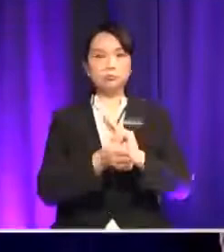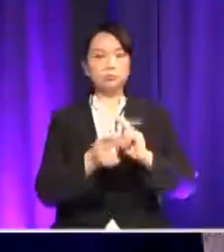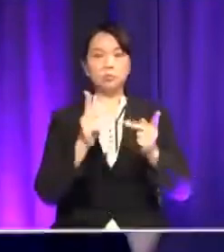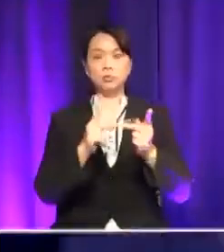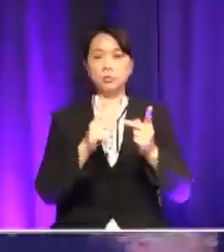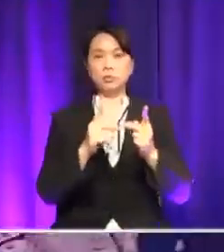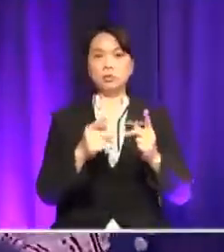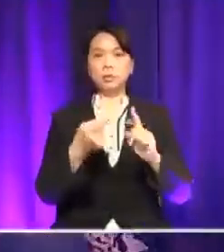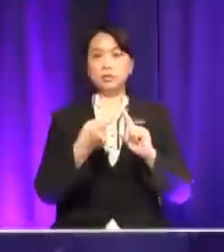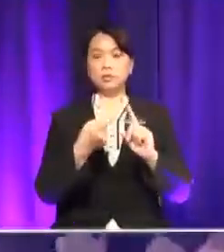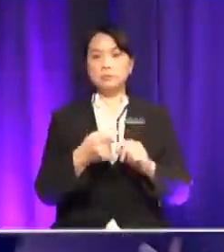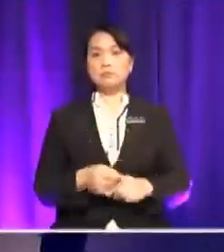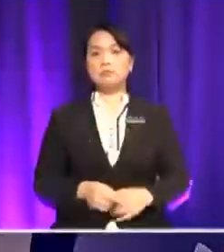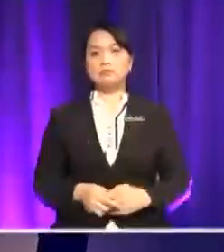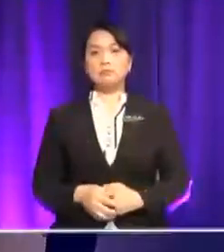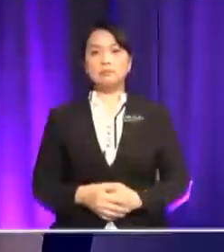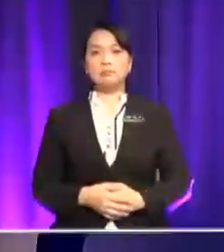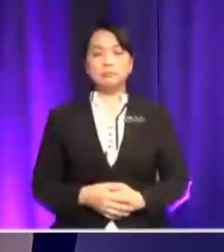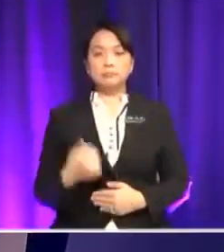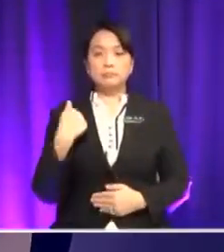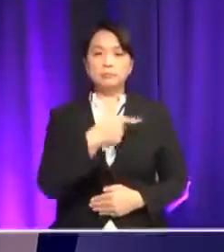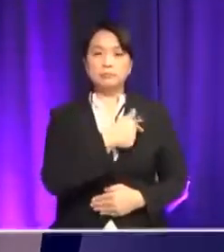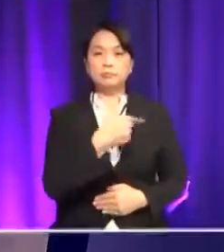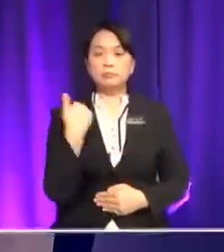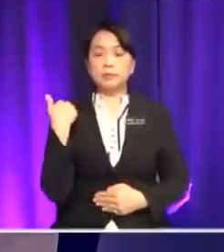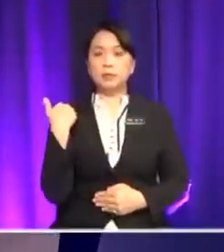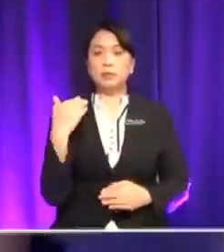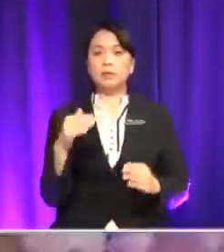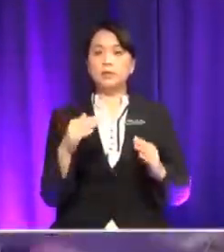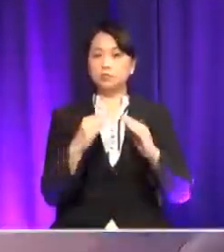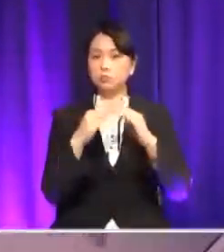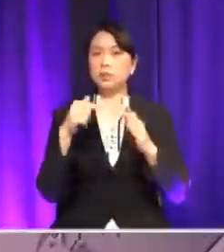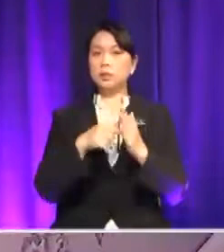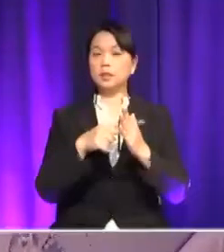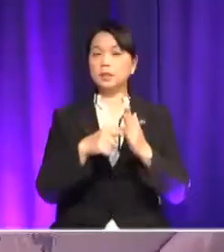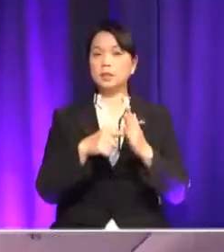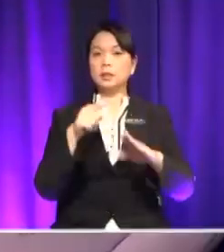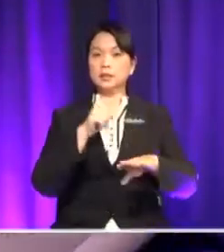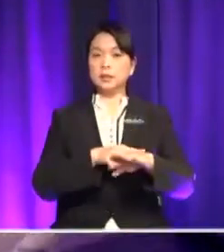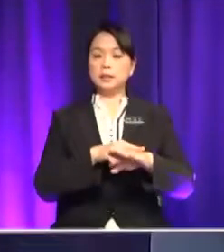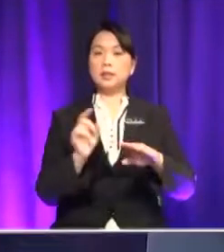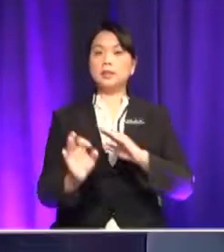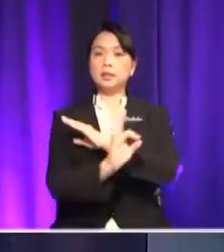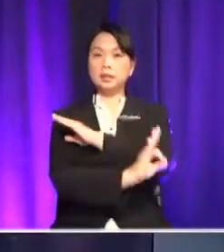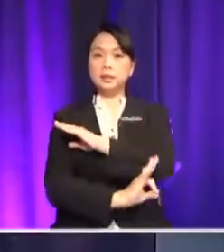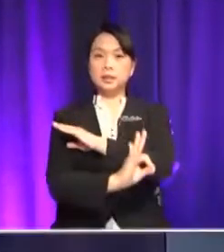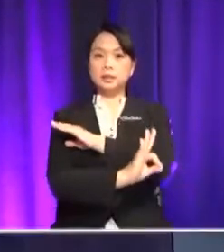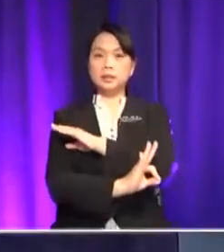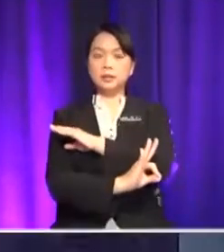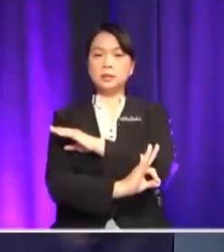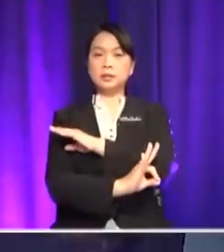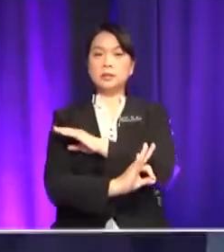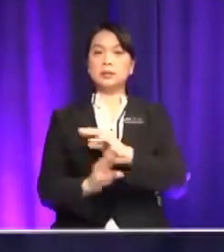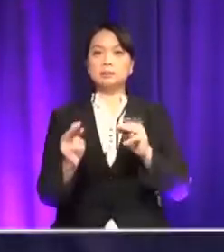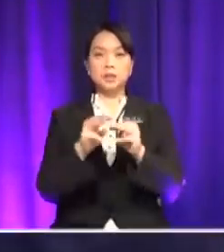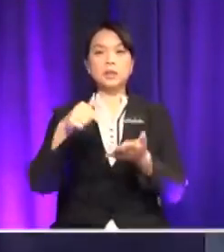daripada Indonesia. Dan kita ada bumbung ini di Negeri Sembilan. Negeri Sembilan, betul. Kita kalau pergi Negeri Sembilan, kita akan nampak rumah-rumah yang bumbung macam begini.